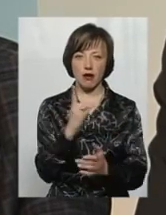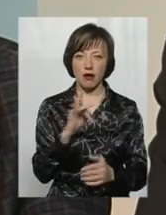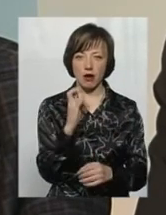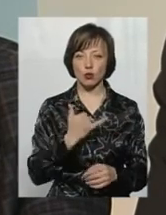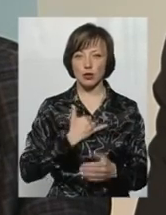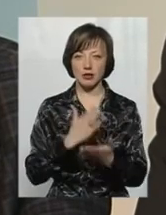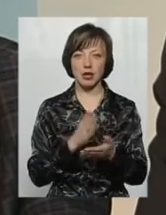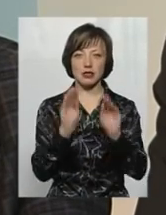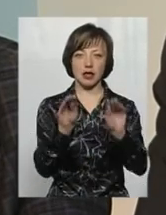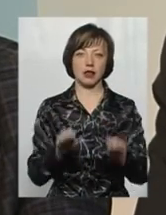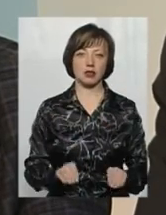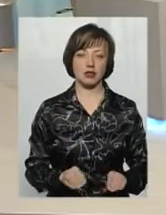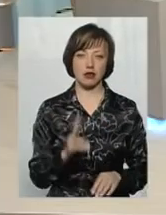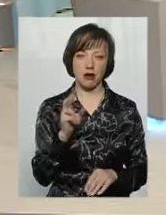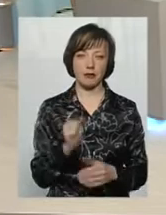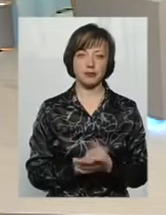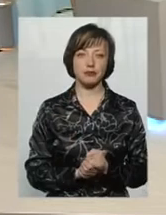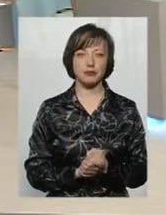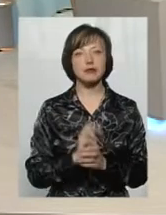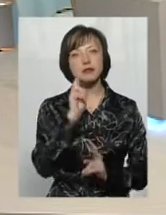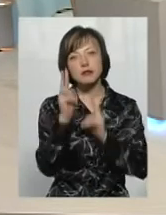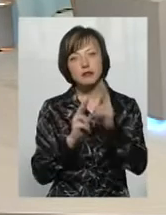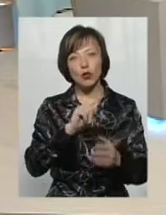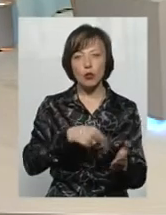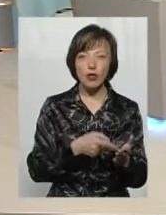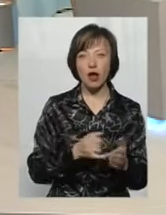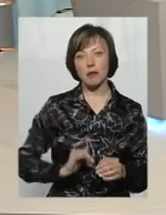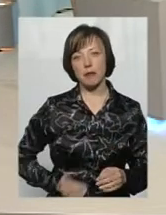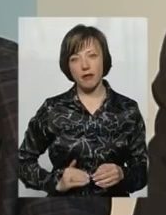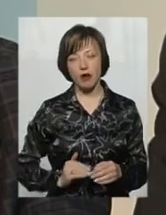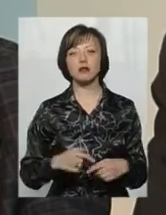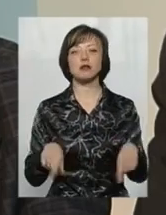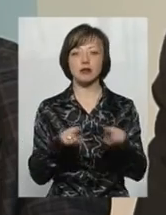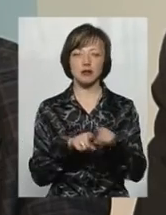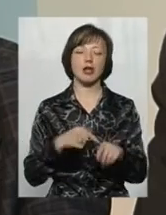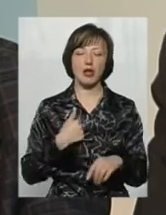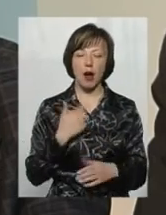нас є статистика. А скаже це лише на комунальний, чи на комунальний, на приватний? На приватний транспорт.